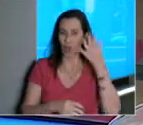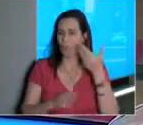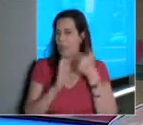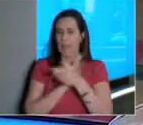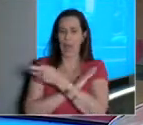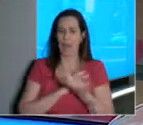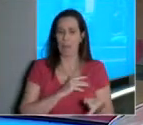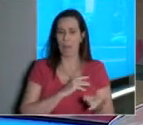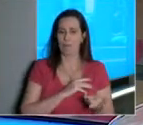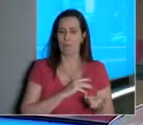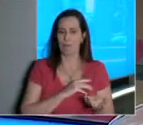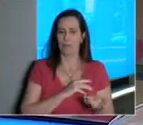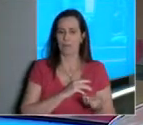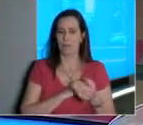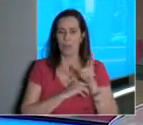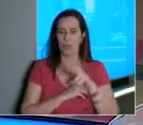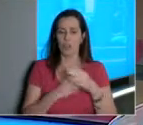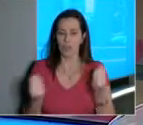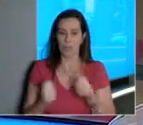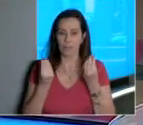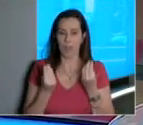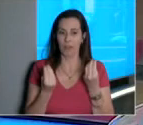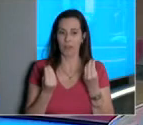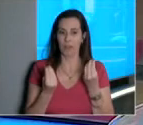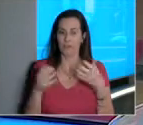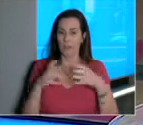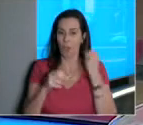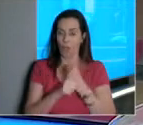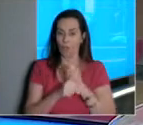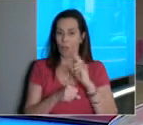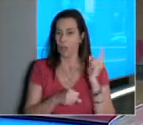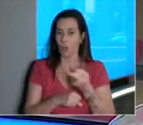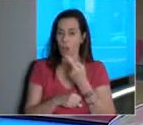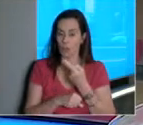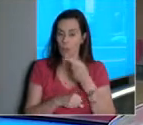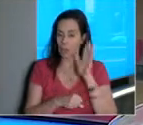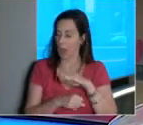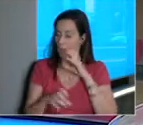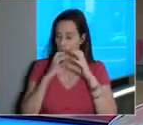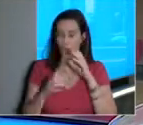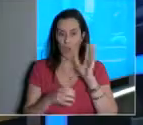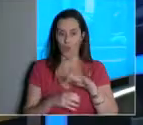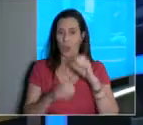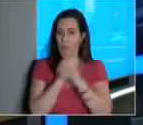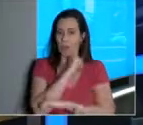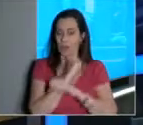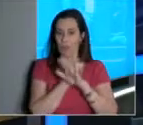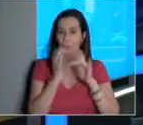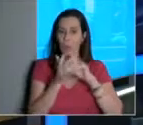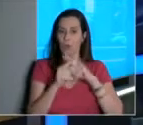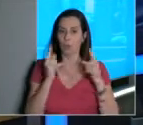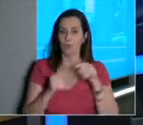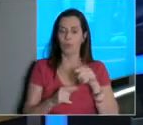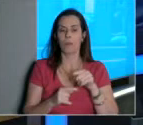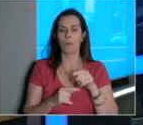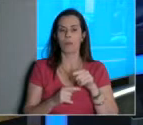מתעלם מהם. אבל יש עניין. מפאי וכל מה שמזוהה איתם, גם בתקשורת וגם באקדמיה וגם במקומות אחרים,